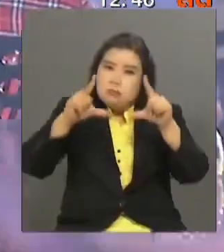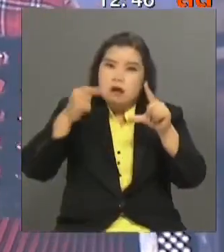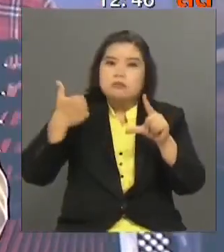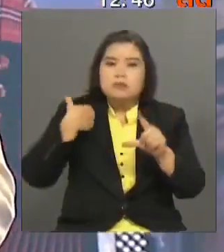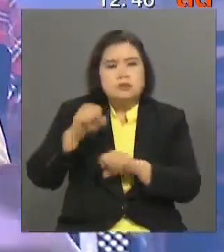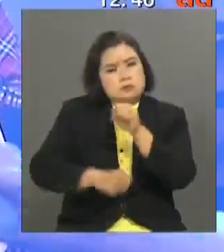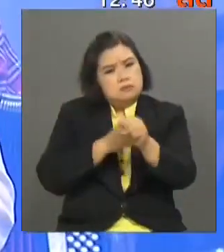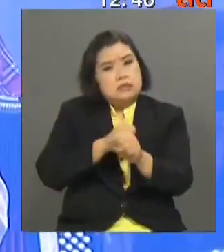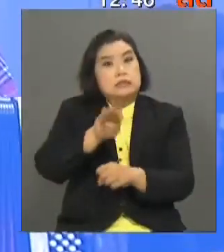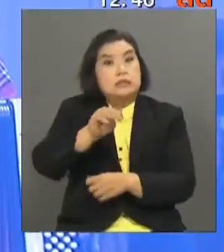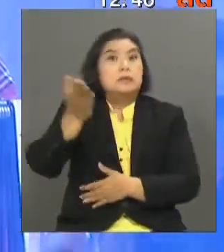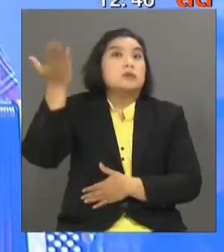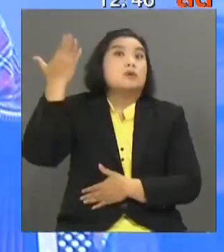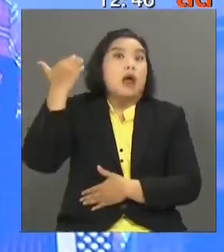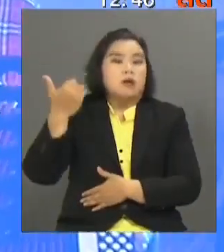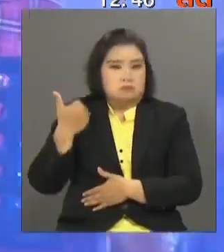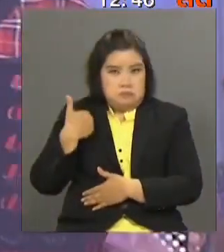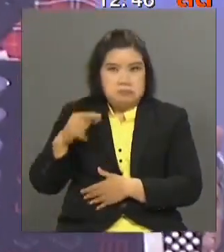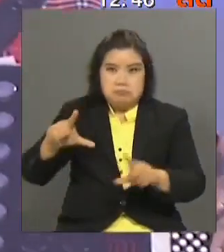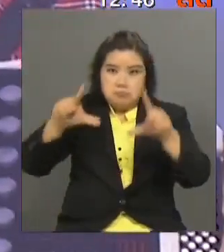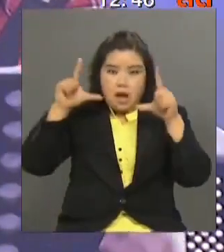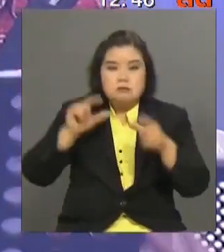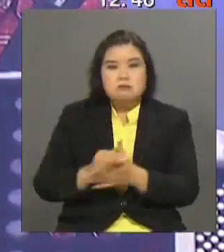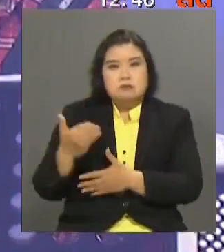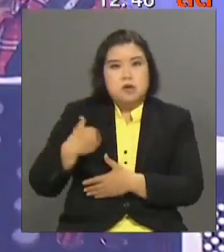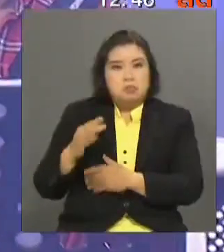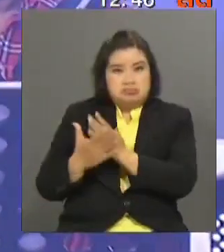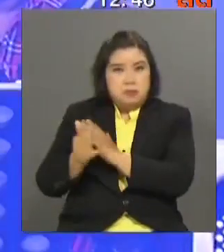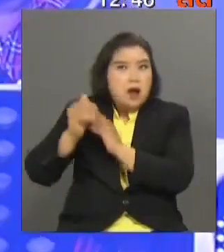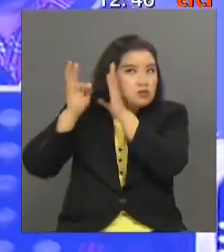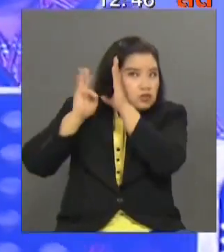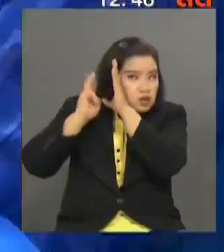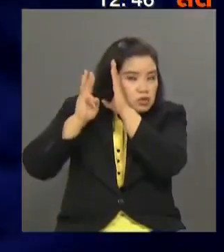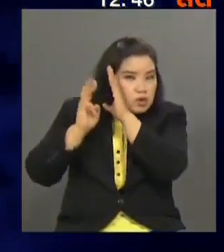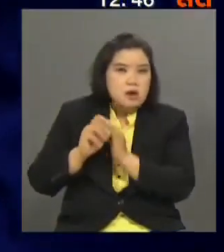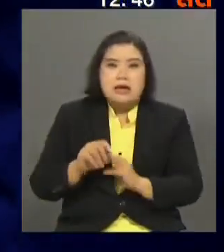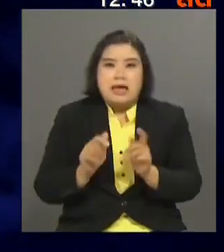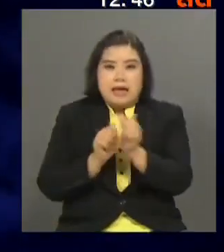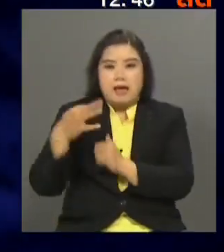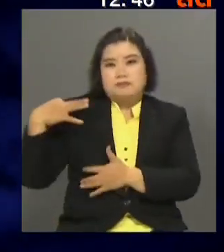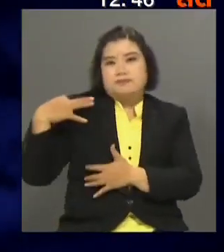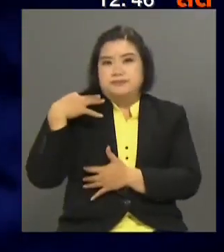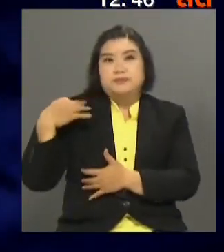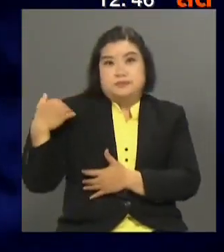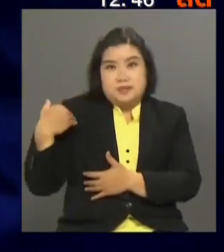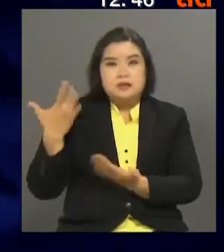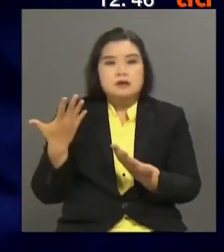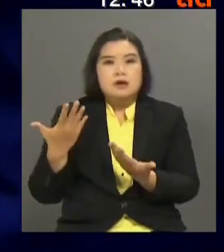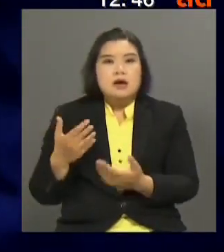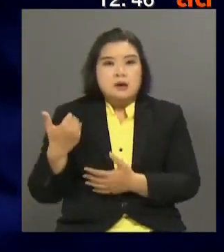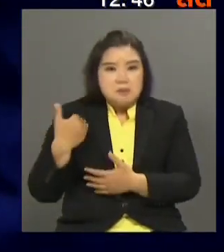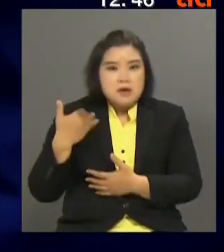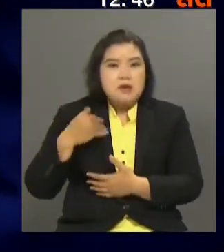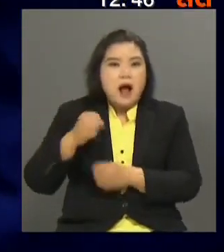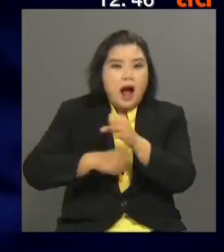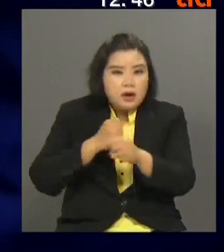งานถึงขั้นเคยมีนักจัดรายการวิทยุหัวใสจัดประกวดเทพีฉันทนาใหญ่ระดับประเทศมีทั้งรุ่นเล็กรุ่นก